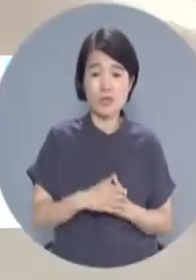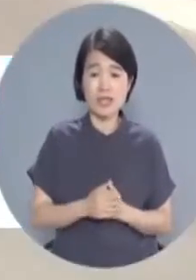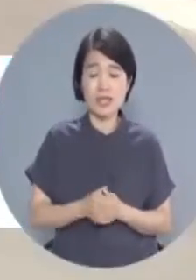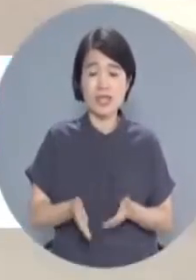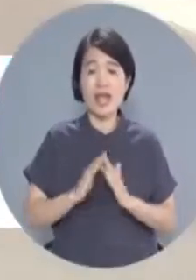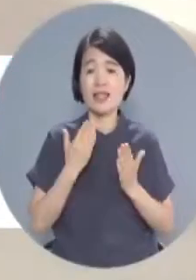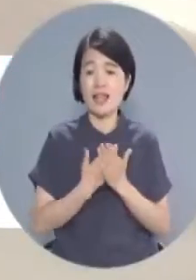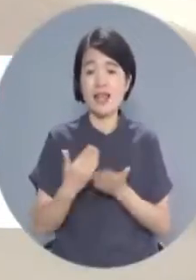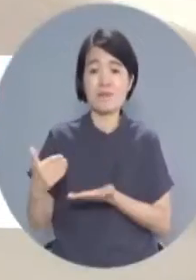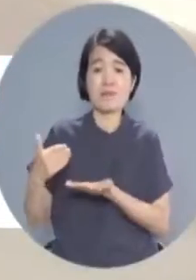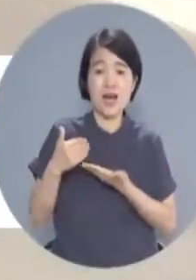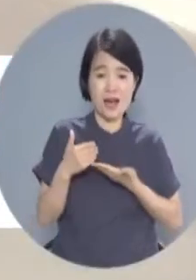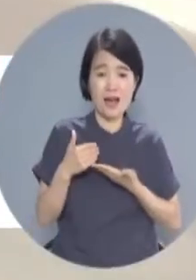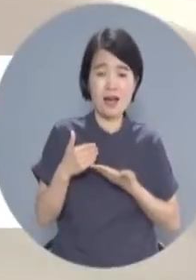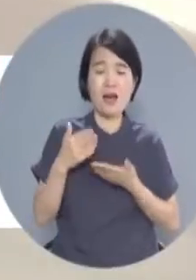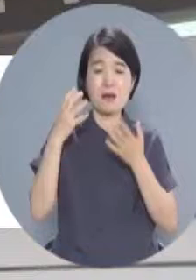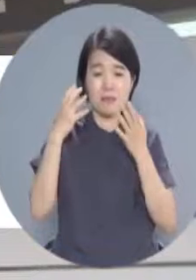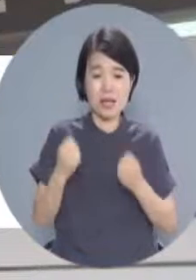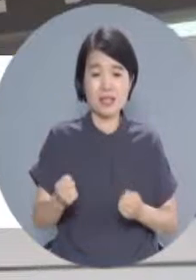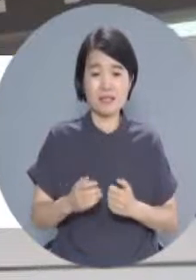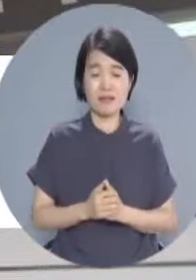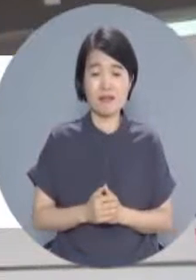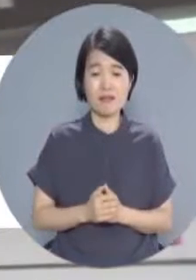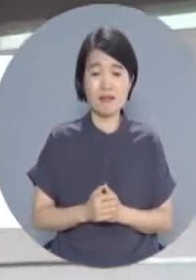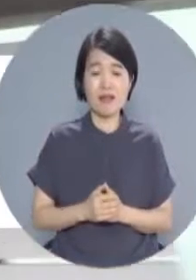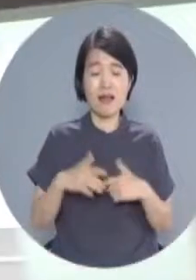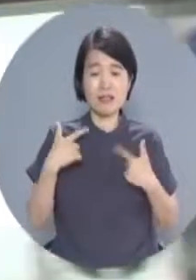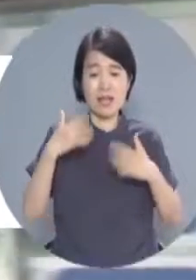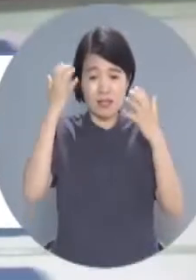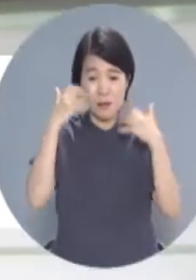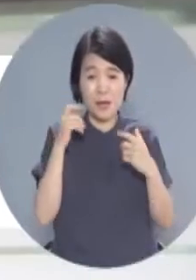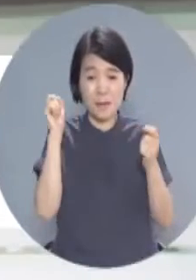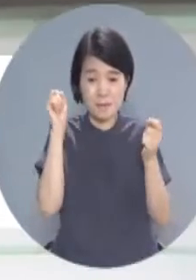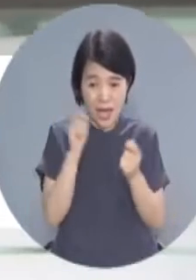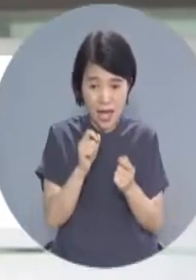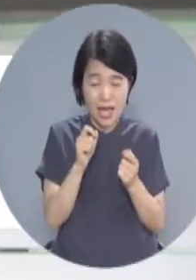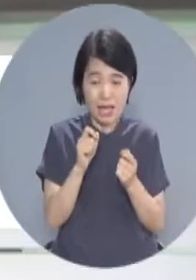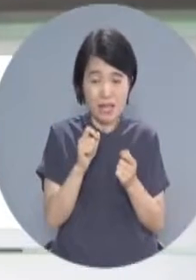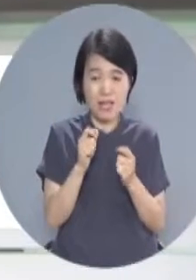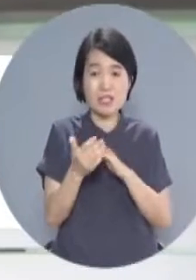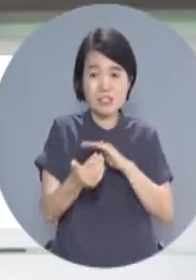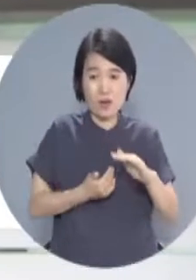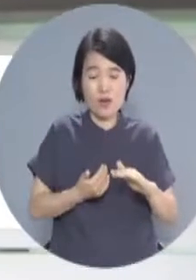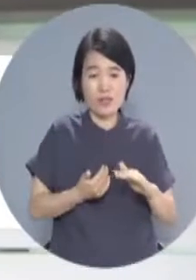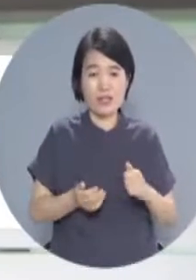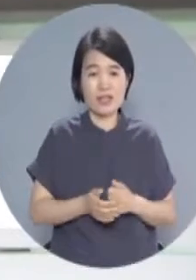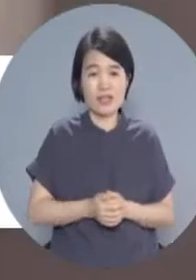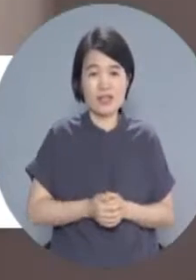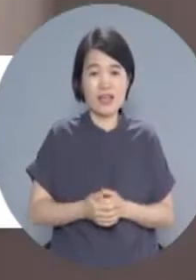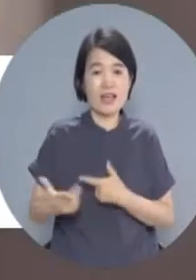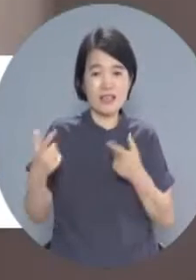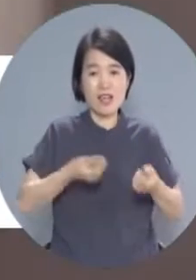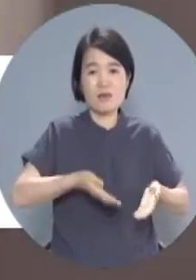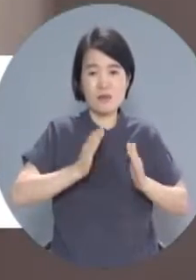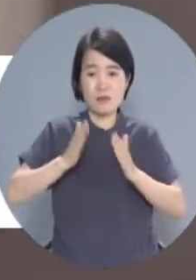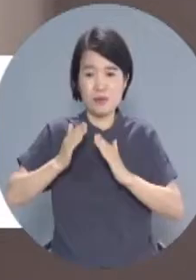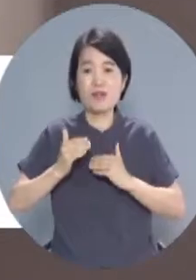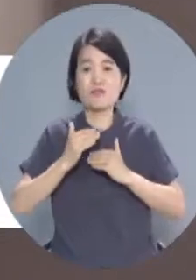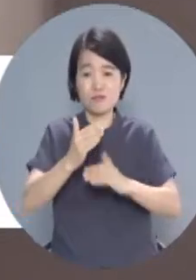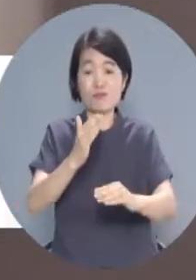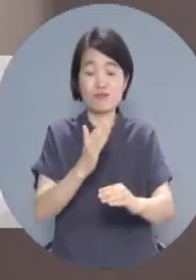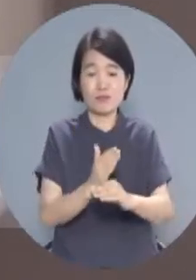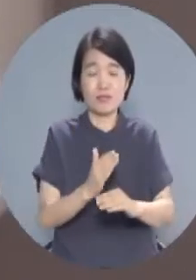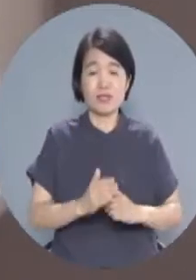민원이 이제 요청이 많이 들어오시니까 항상 그 시즌 다가오기 전에 웬만하면은 다 설치하려고 저희가 좀